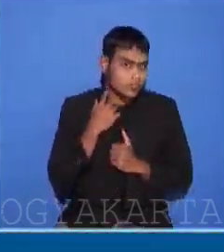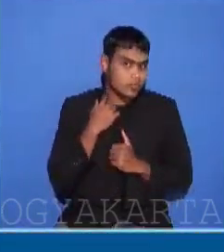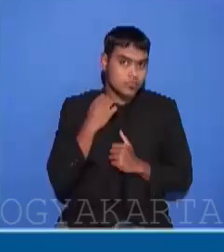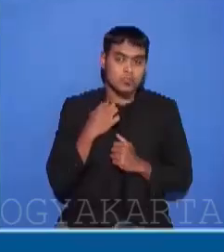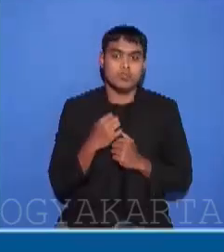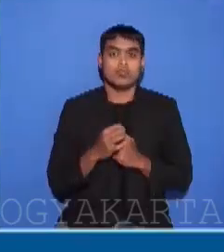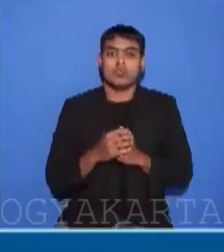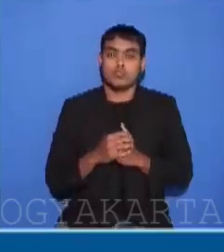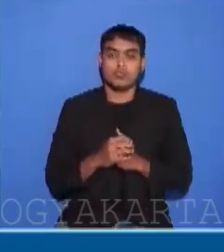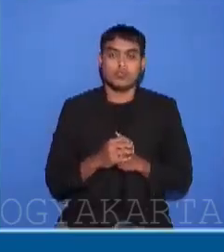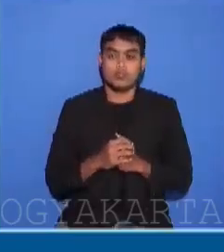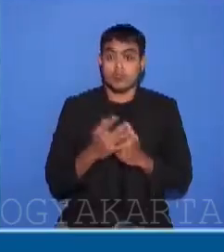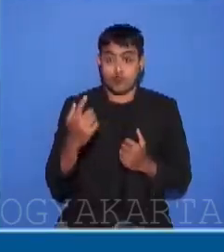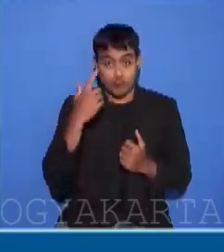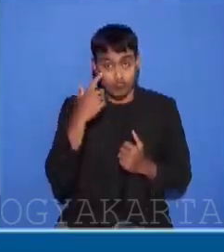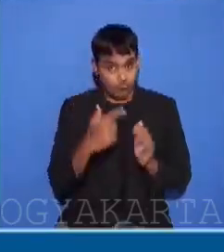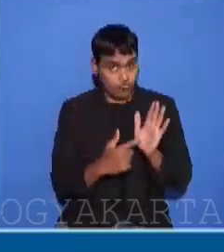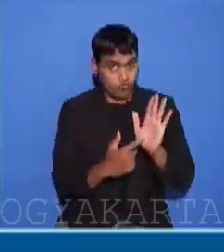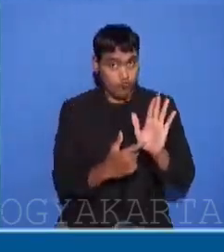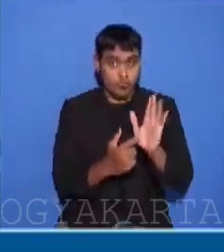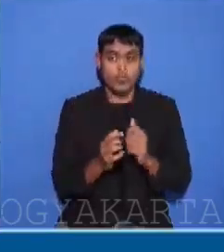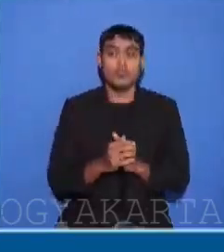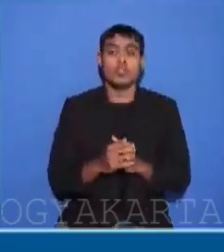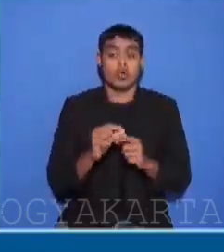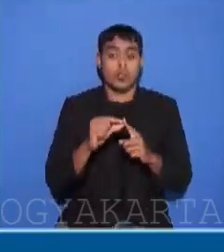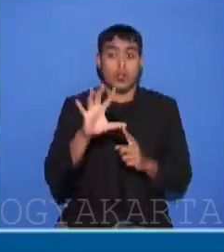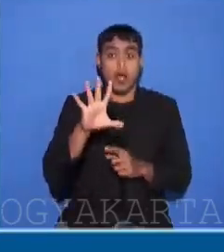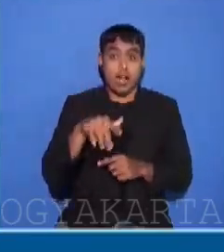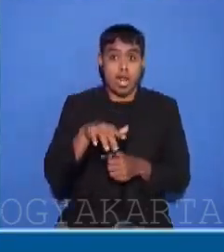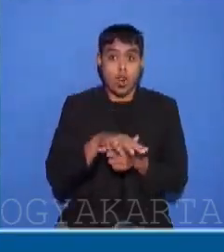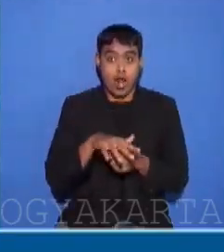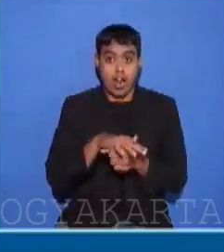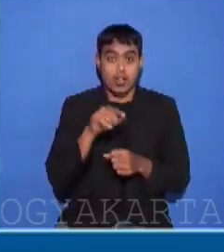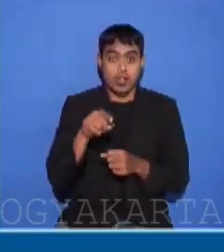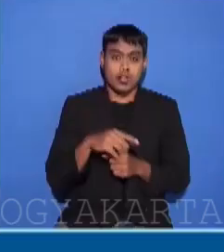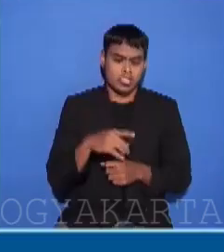negerian gelar karya P kearifan lokal bangunlah jiwa